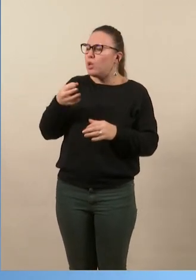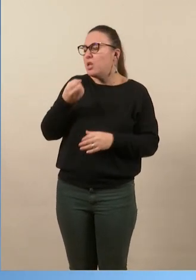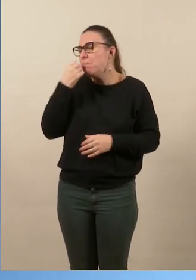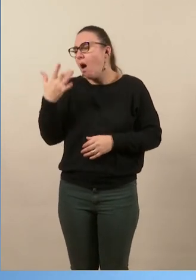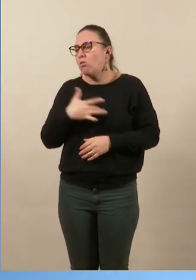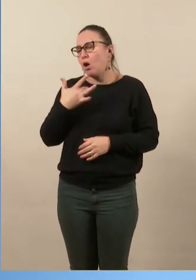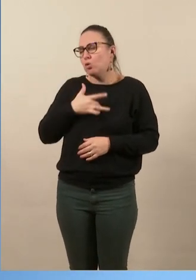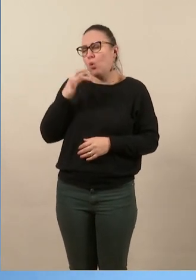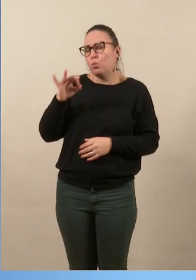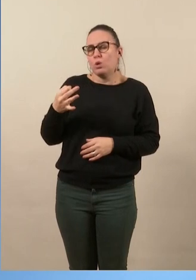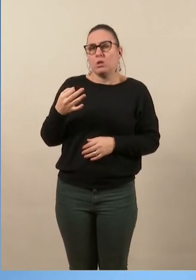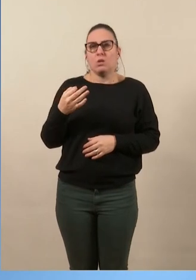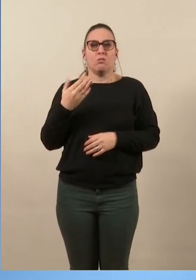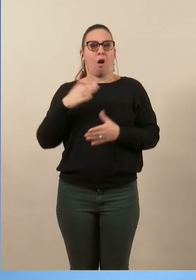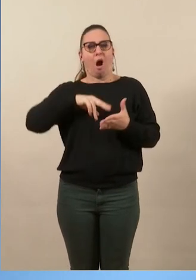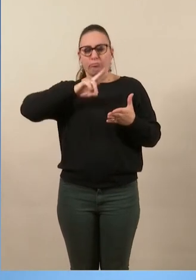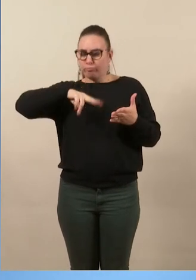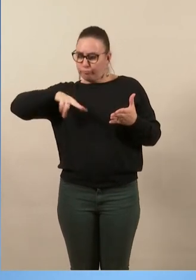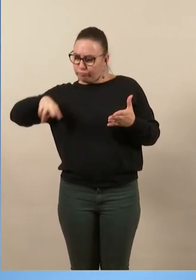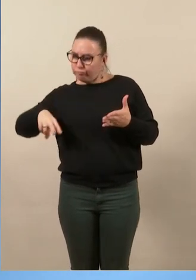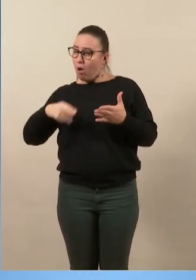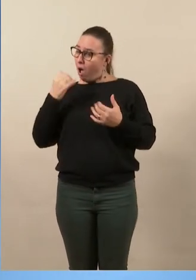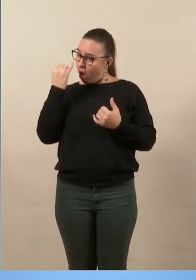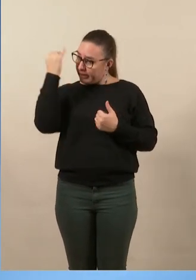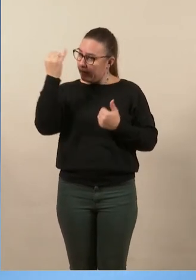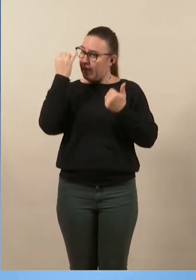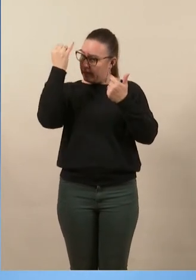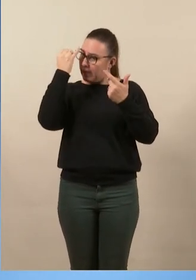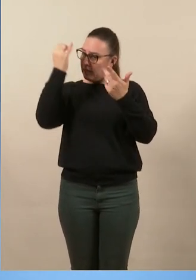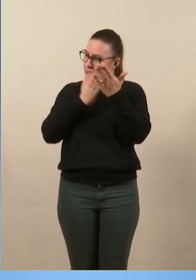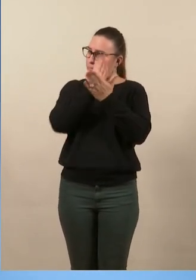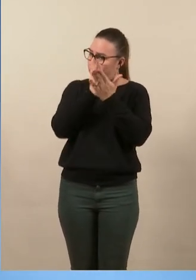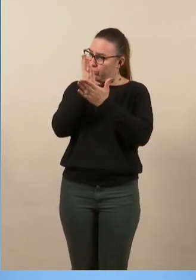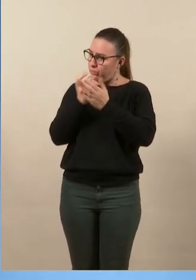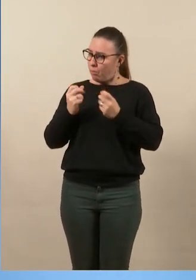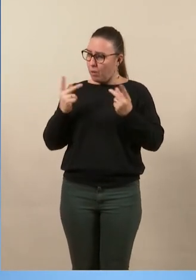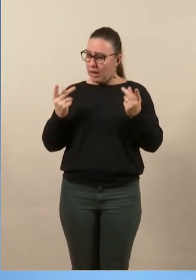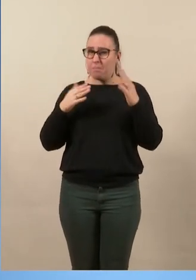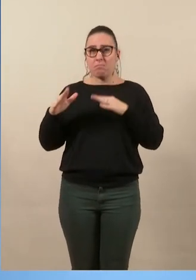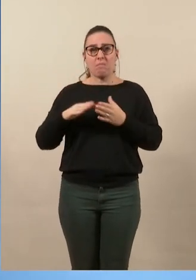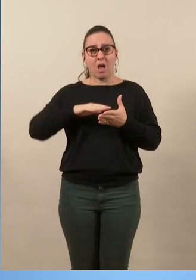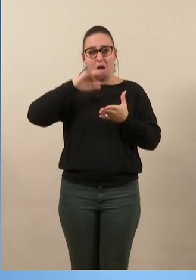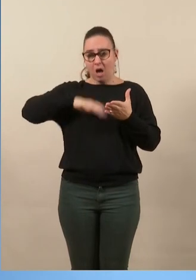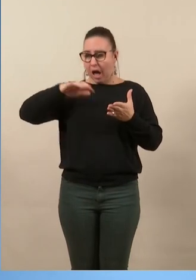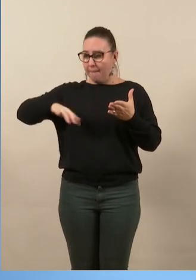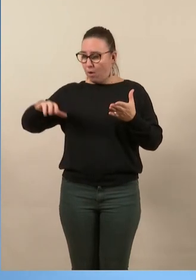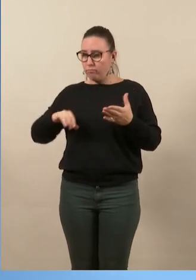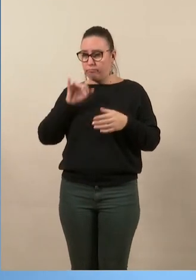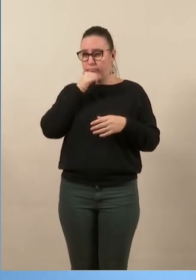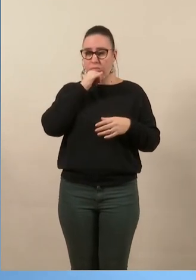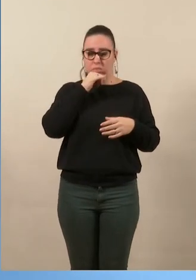intéressant il décline un certain nombre de pistes mais c'est un rep un report un rapport